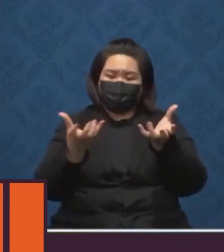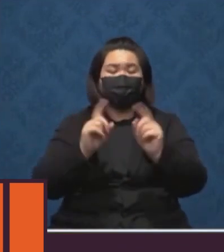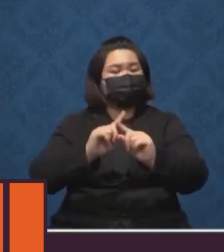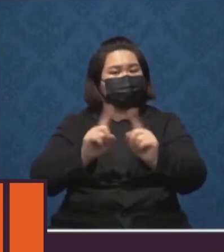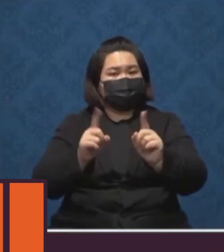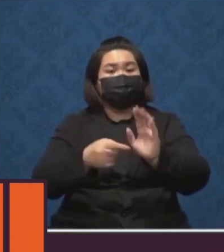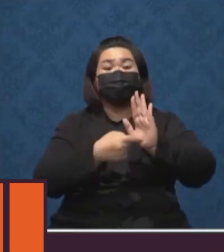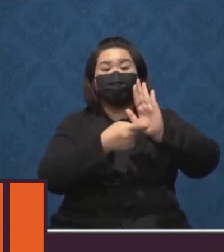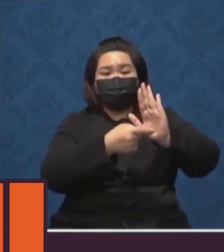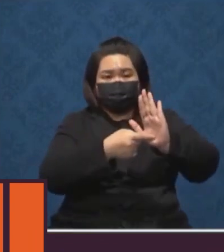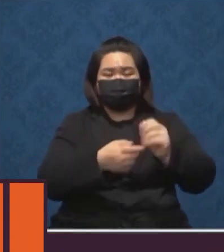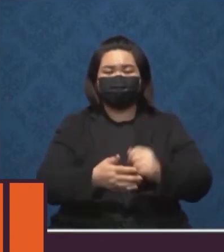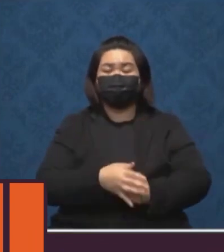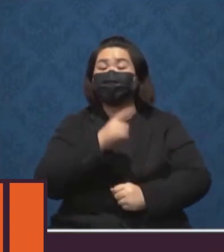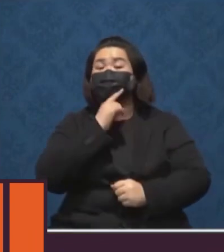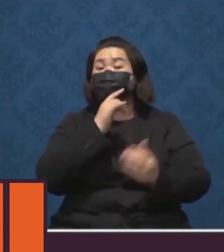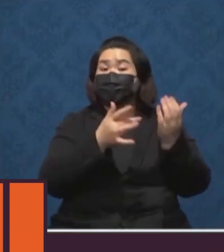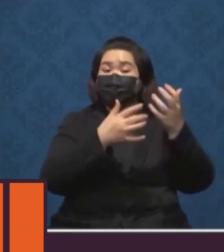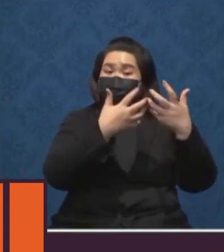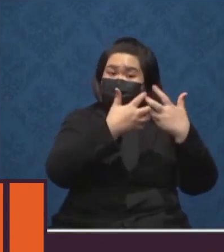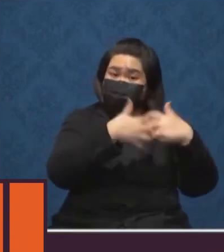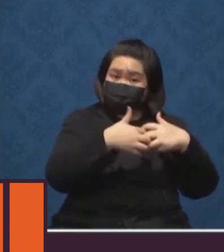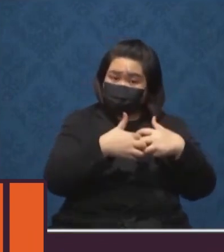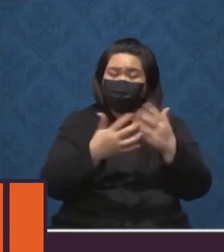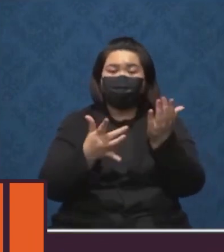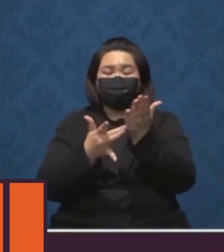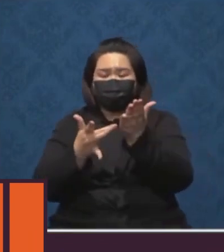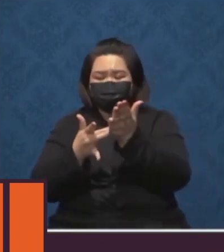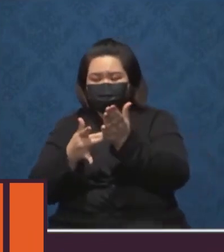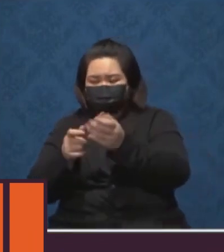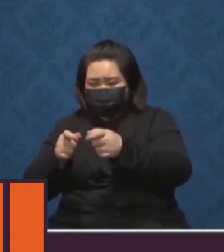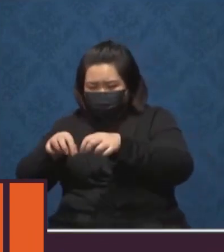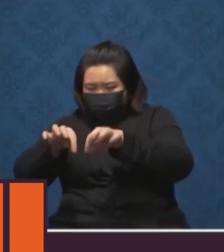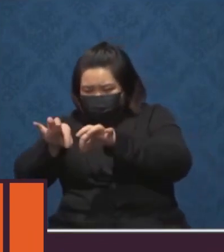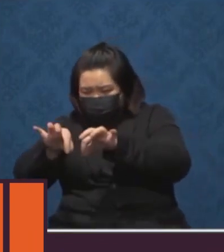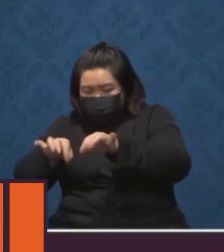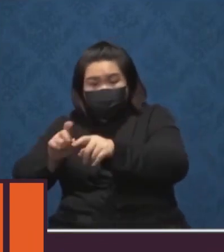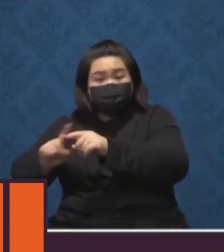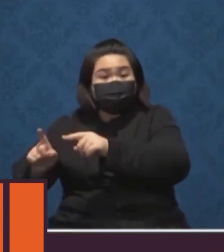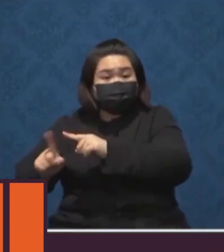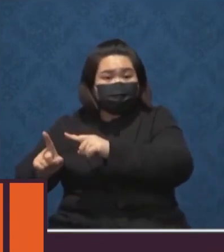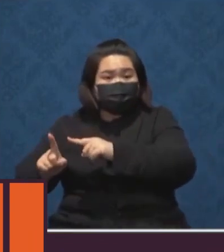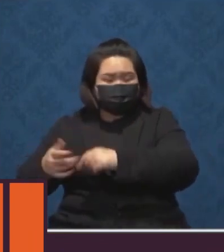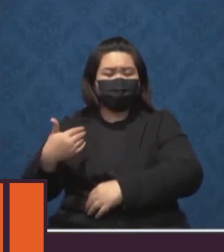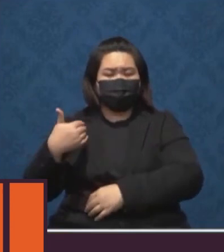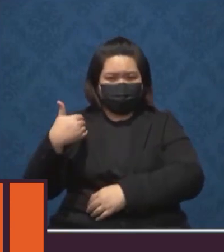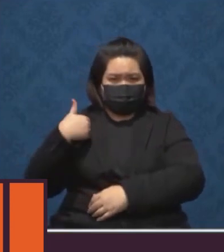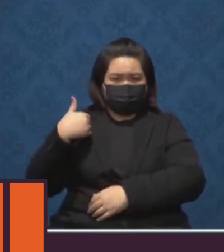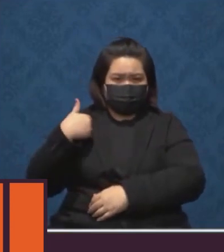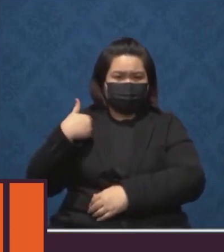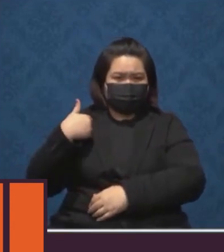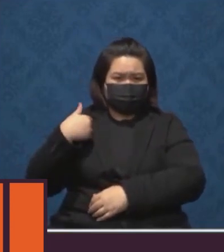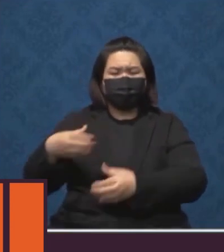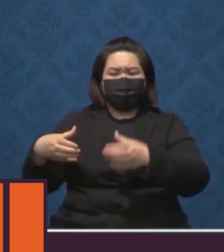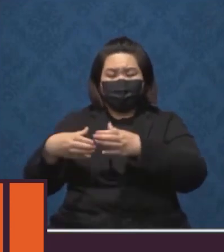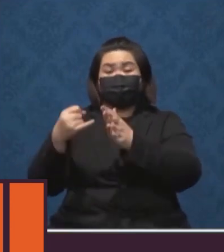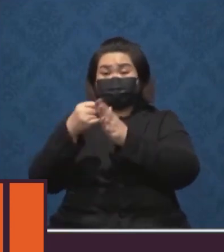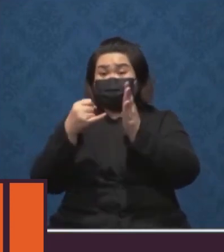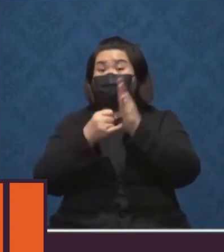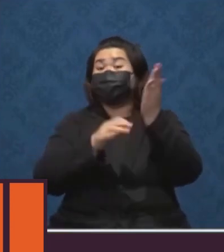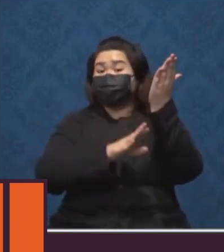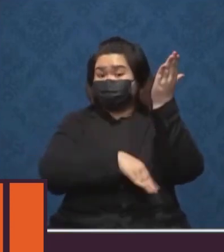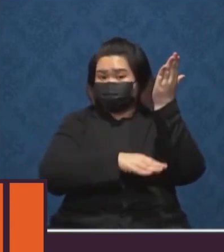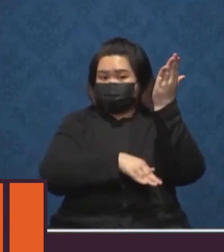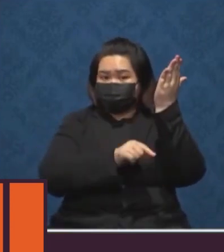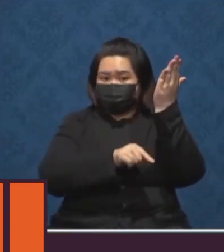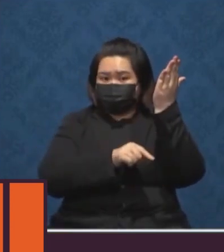ตวอย่างเช่นุตสาหกรรมเทคโนโยี Electronicsในกลุม ในโงการพฒนาสิธิิจ และส่เสริมสักยภาพพื้นที่จหวดใช้แดนภาคใต้